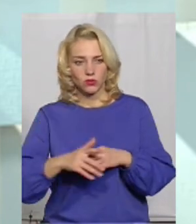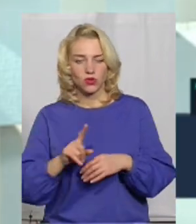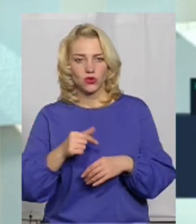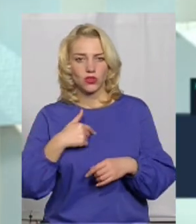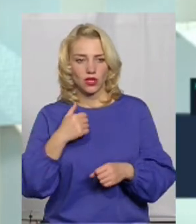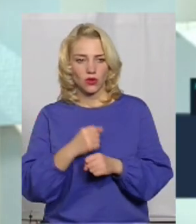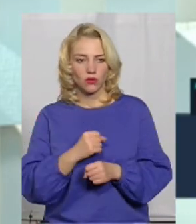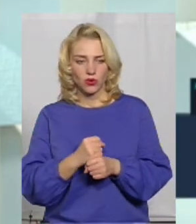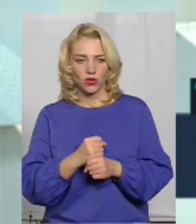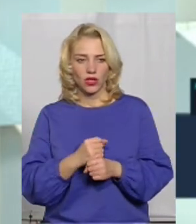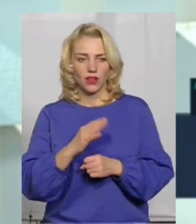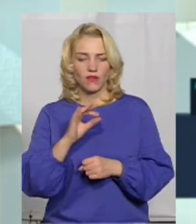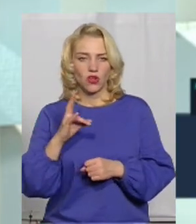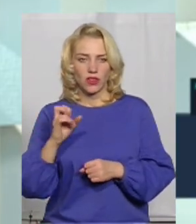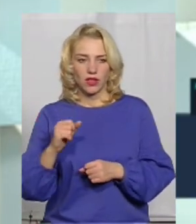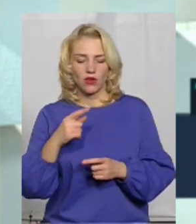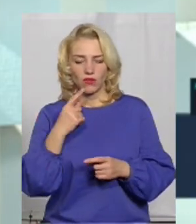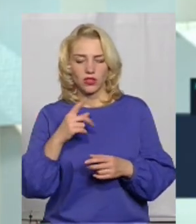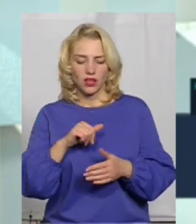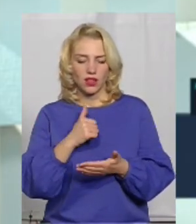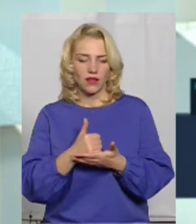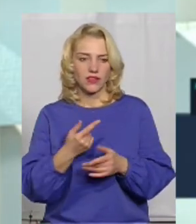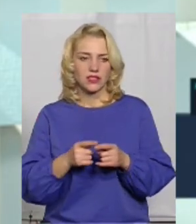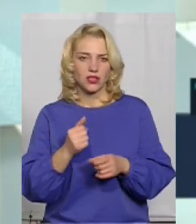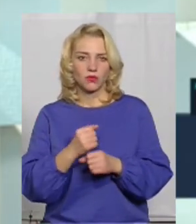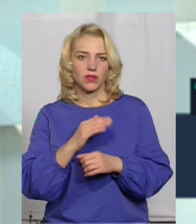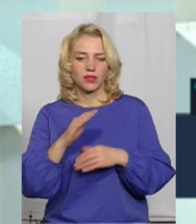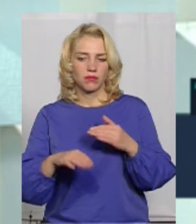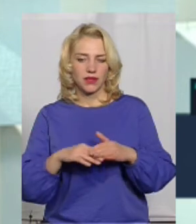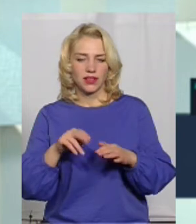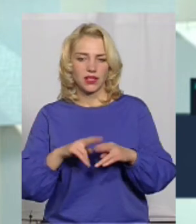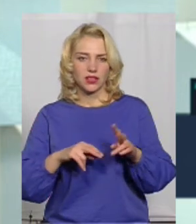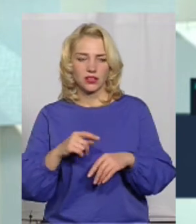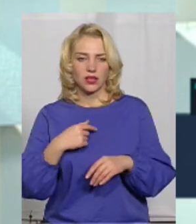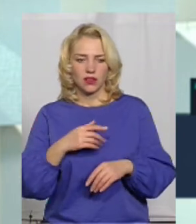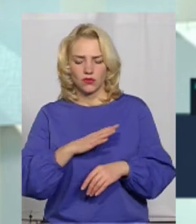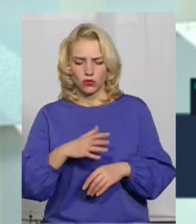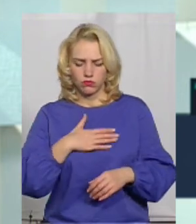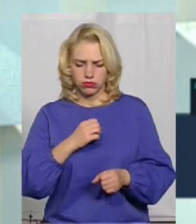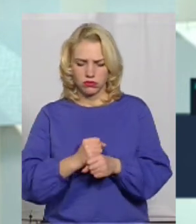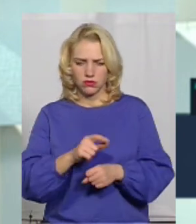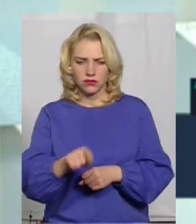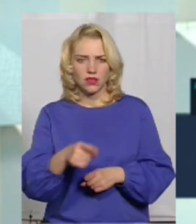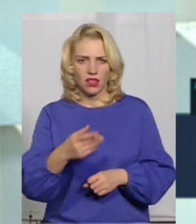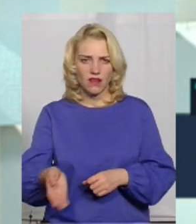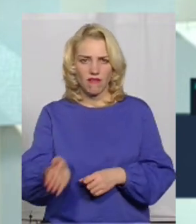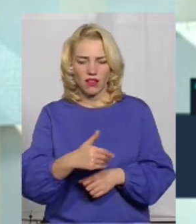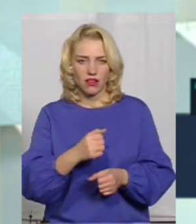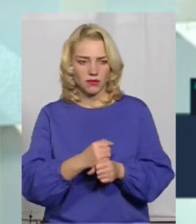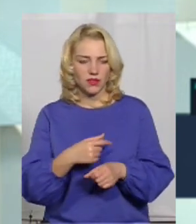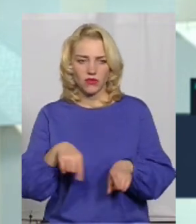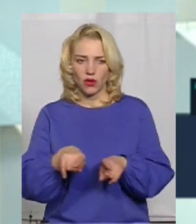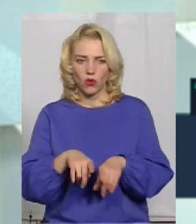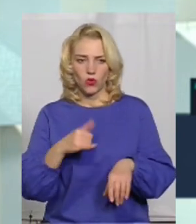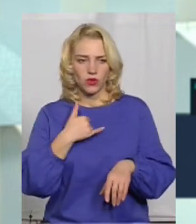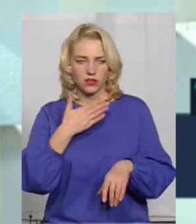і вона, головне, це все робити під настрій і не налаштовувати дитину, там, тобі зараз треба і все, бо я тобі сказала, такого виховання